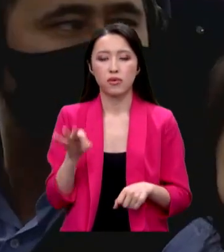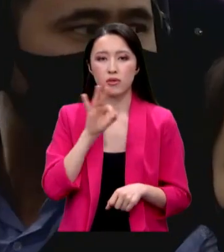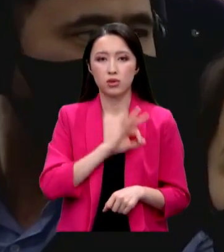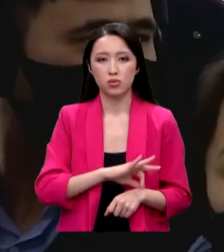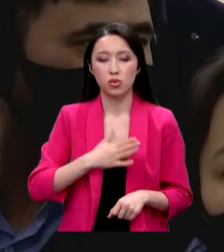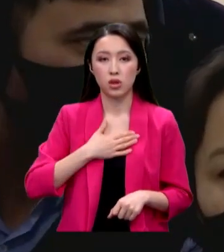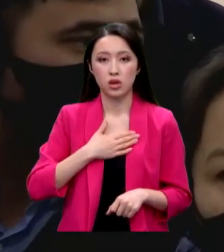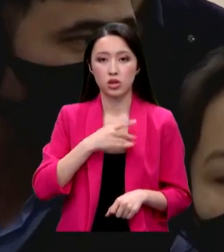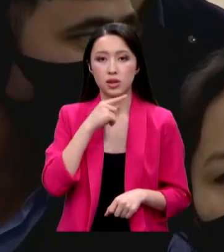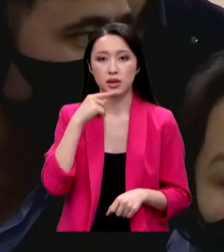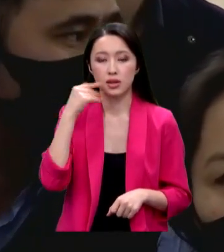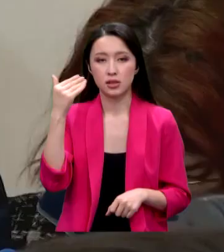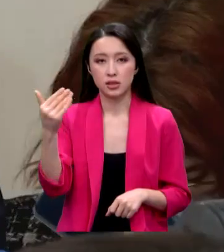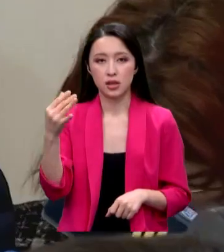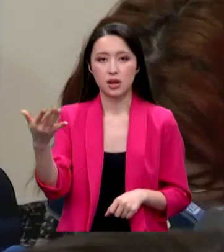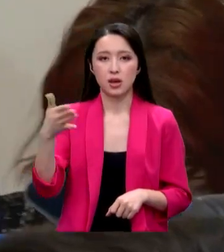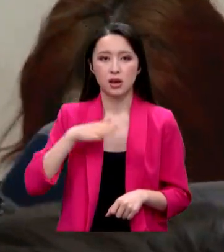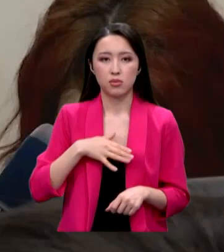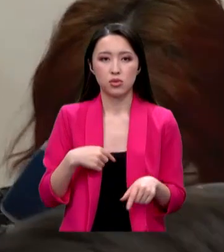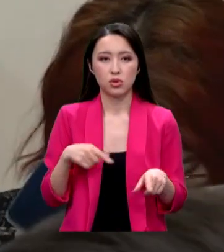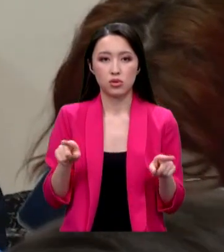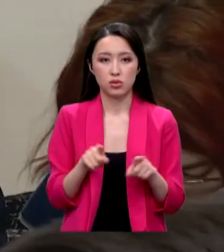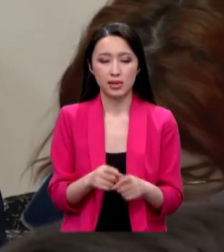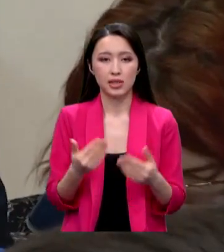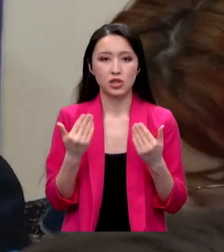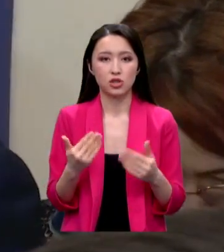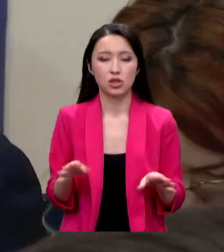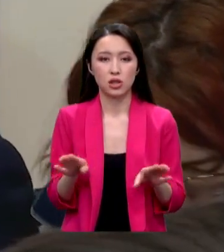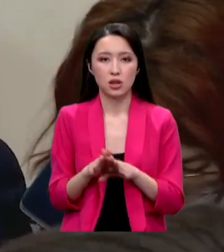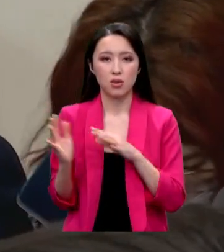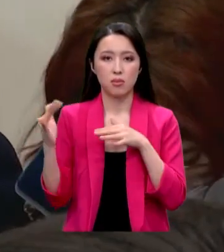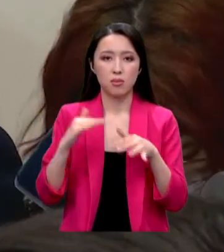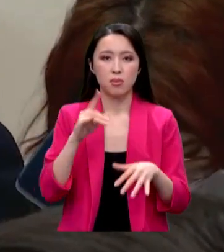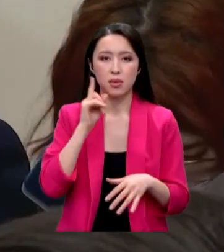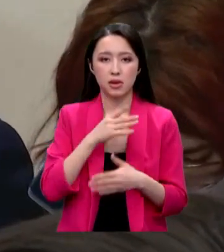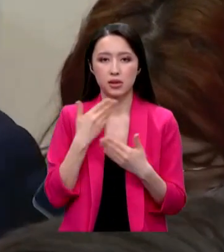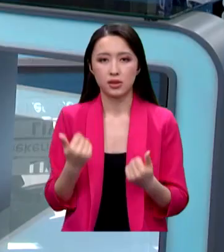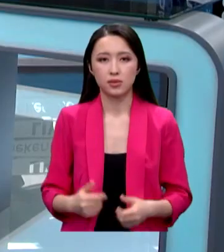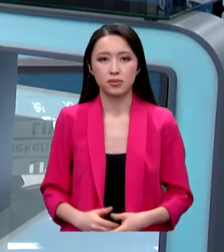в России, российские и у нас. Сейчас такого потока не наблюдается.